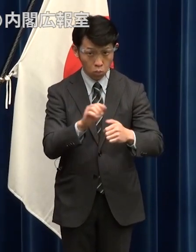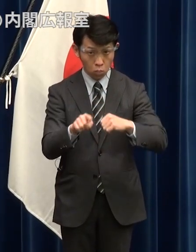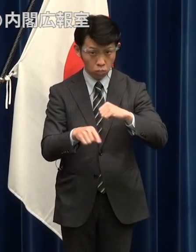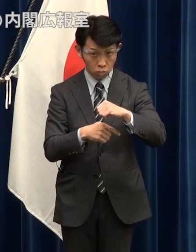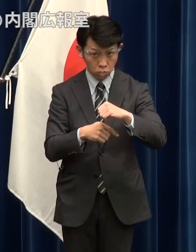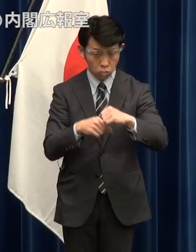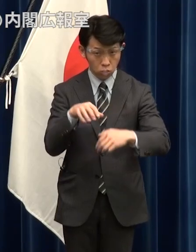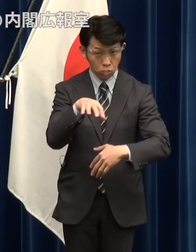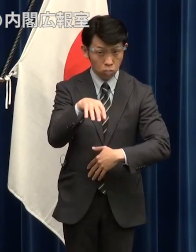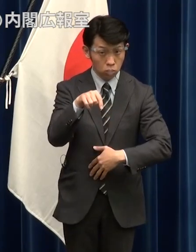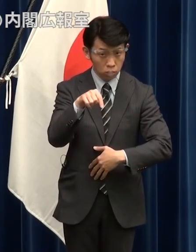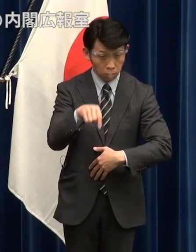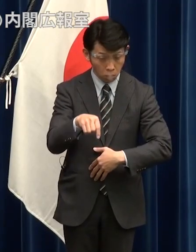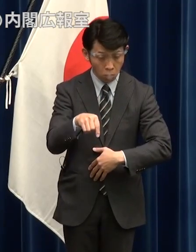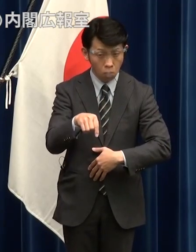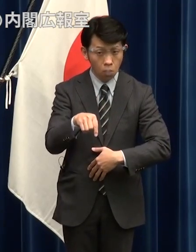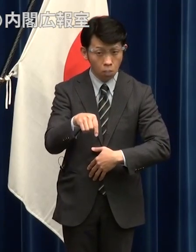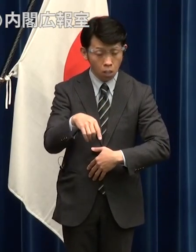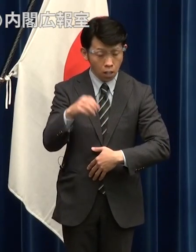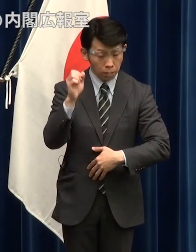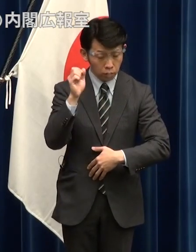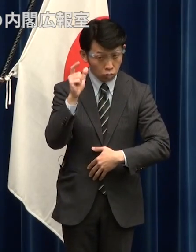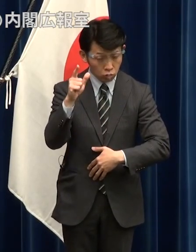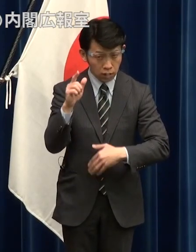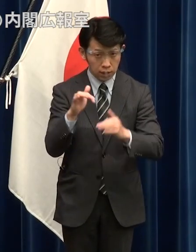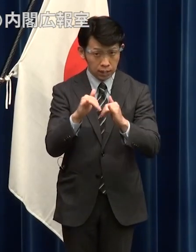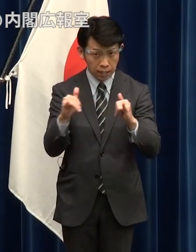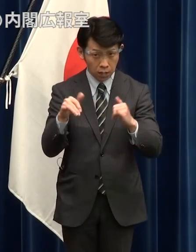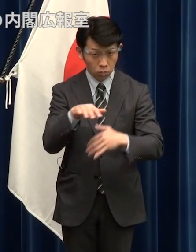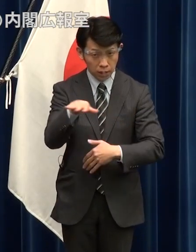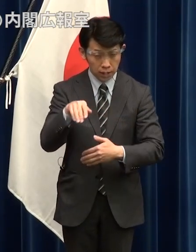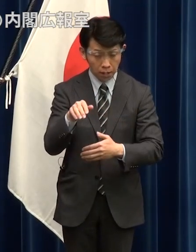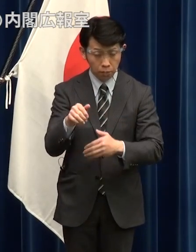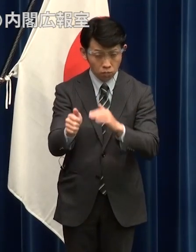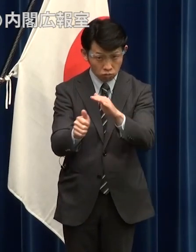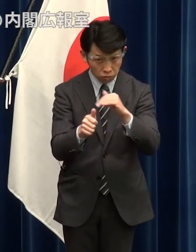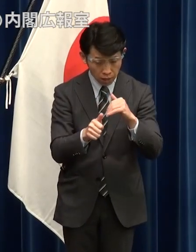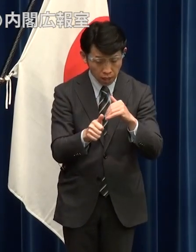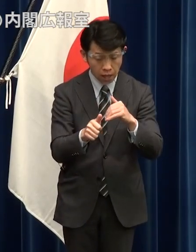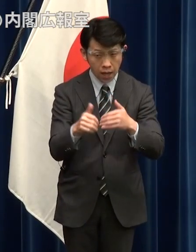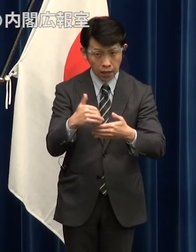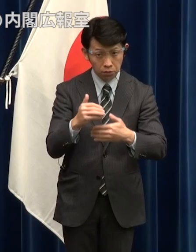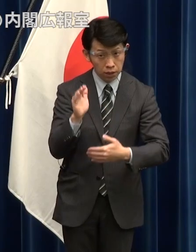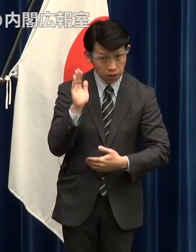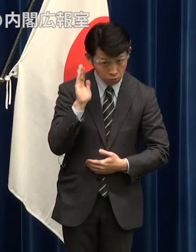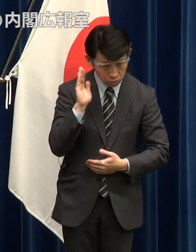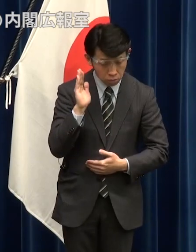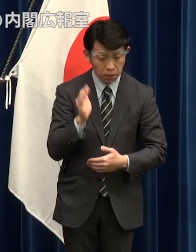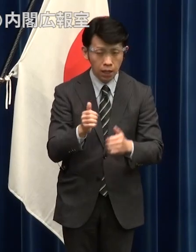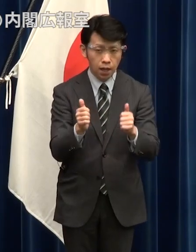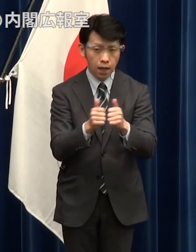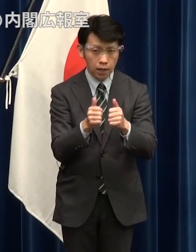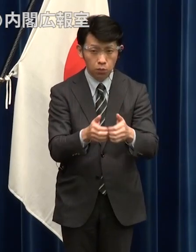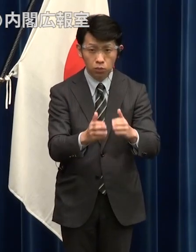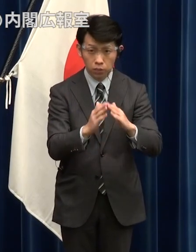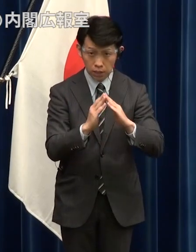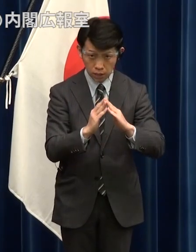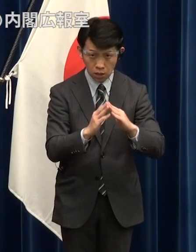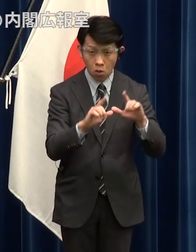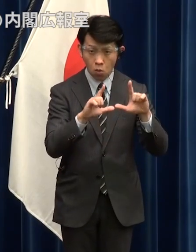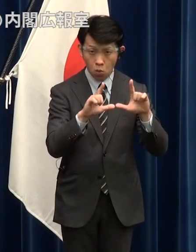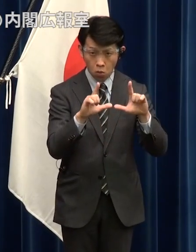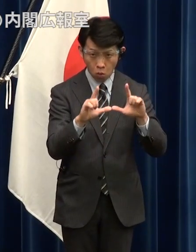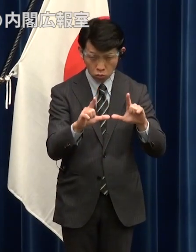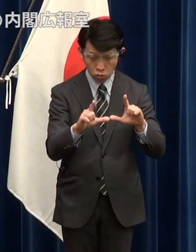者の方々のヒアリングを行い、そして有識者会議も立ち上げ、報告書を受